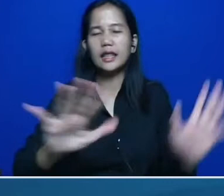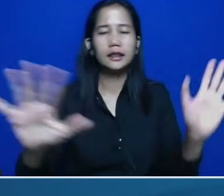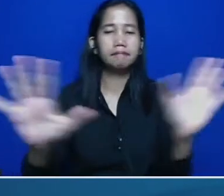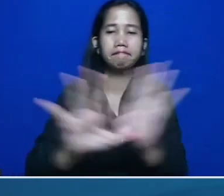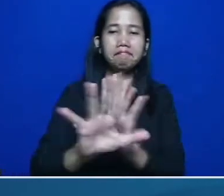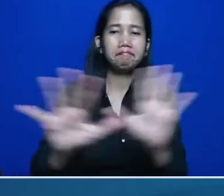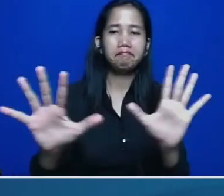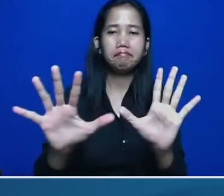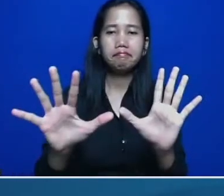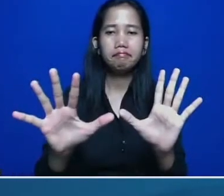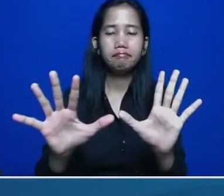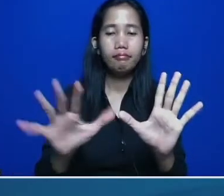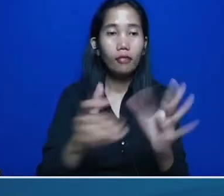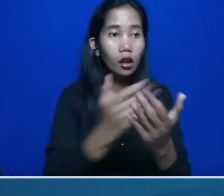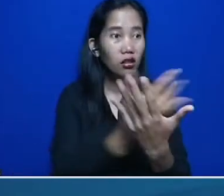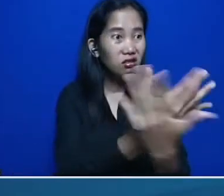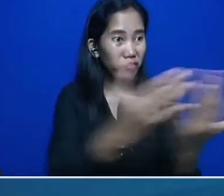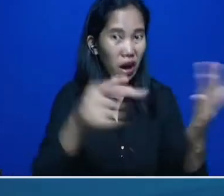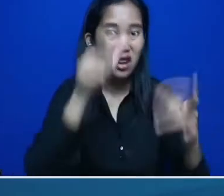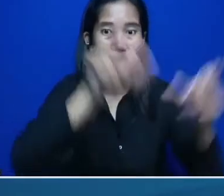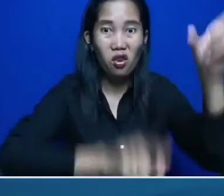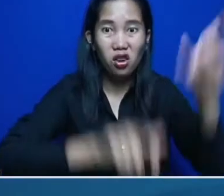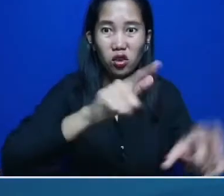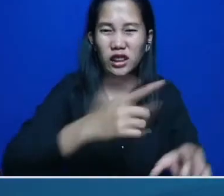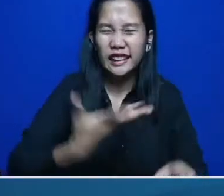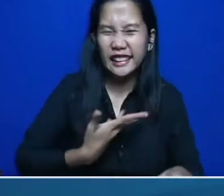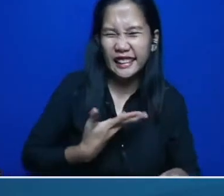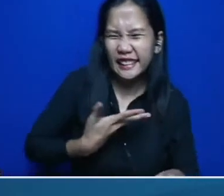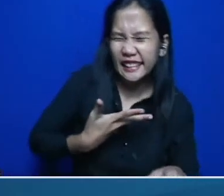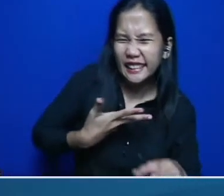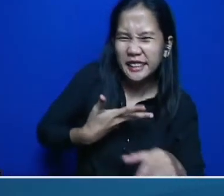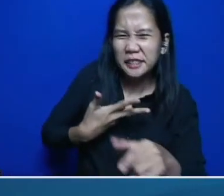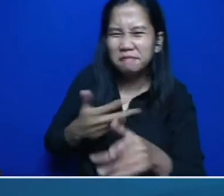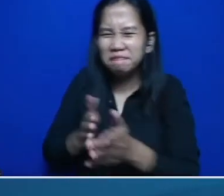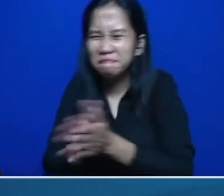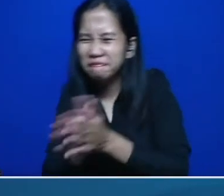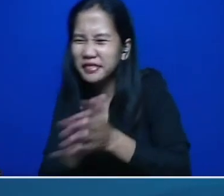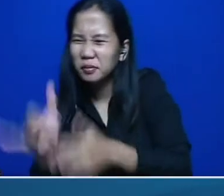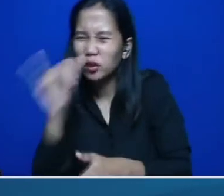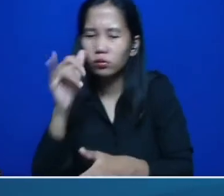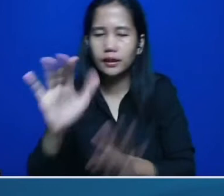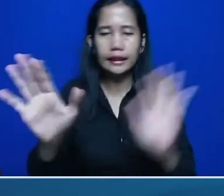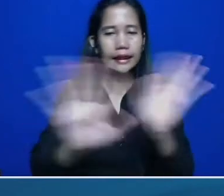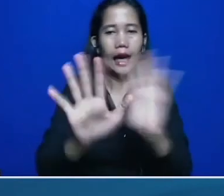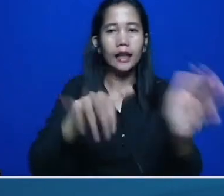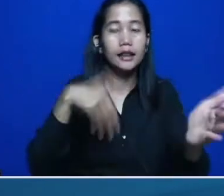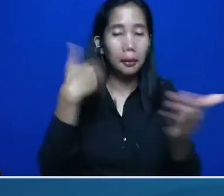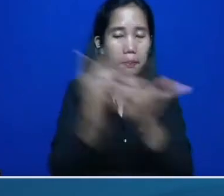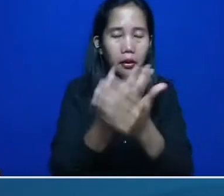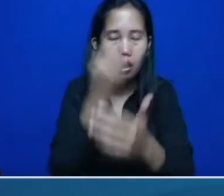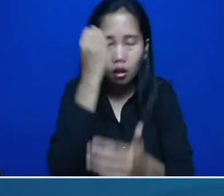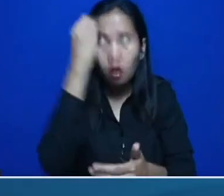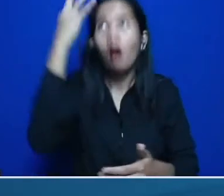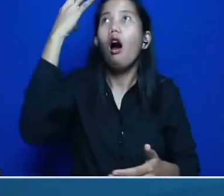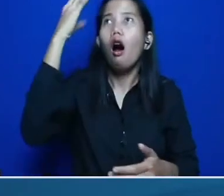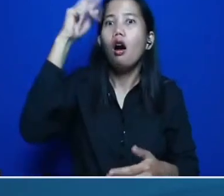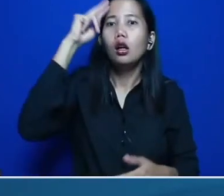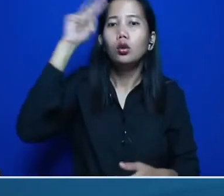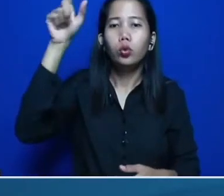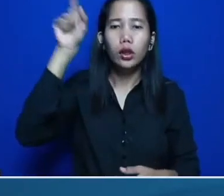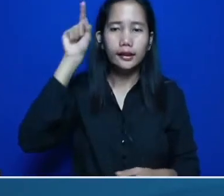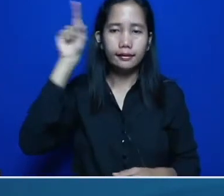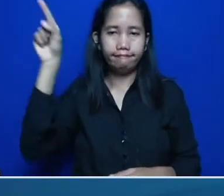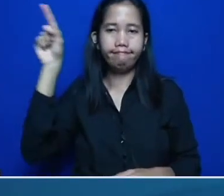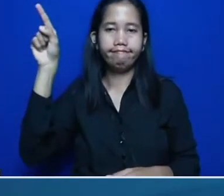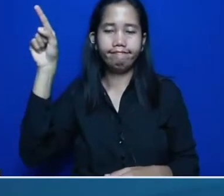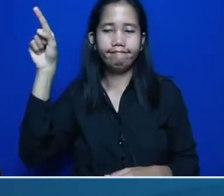keras Jangan sampai karena minum ia melupakan apa yang telah ditetapkan dan membengkokkan